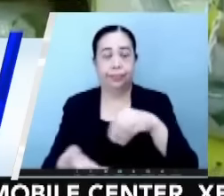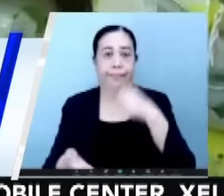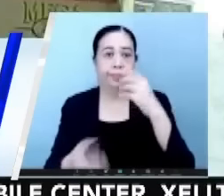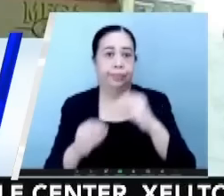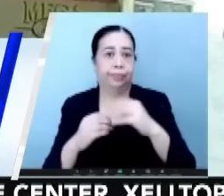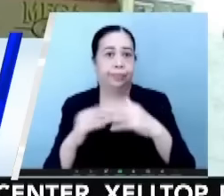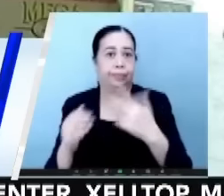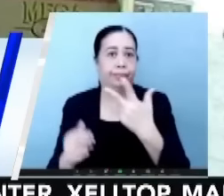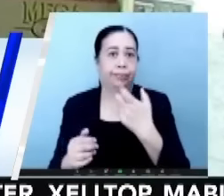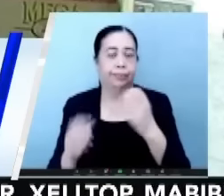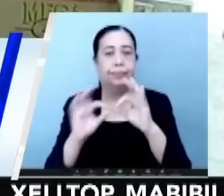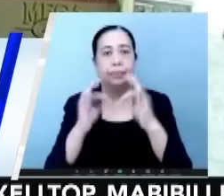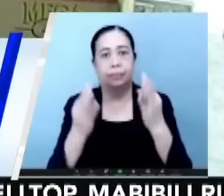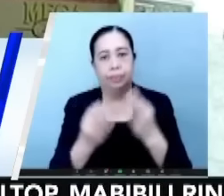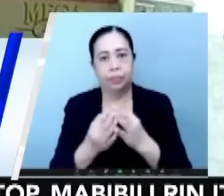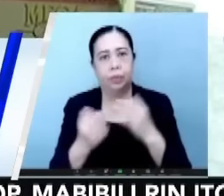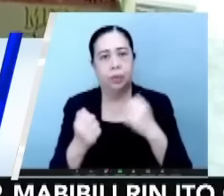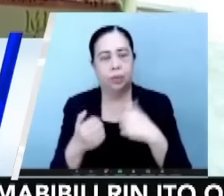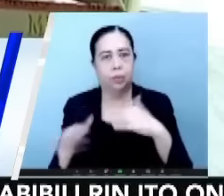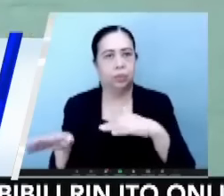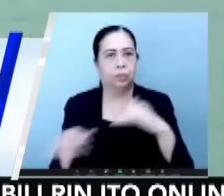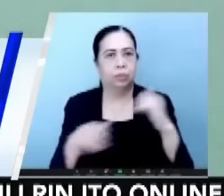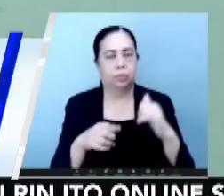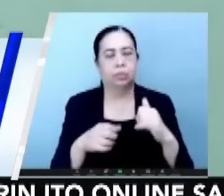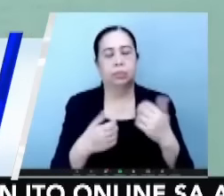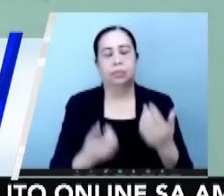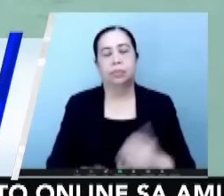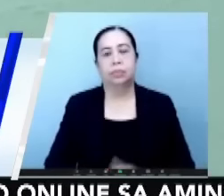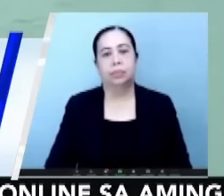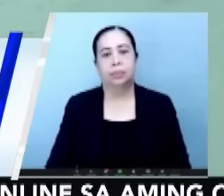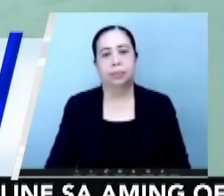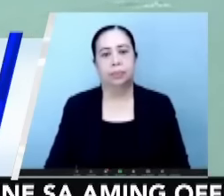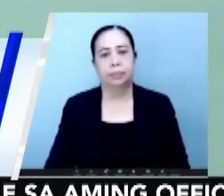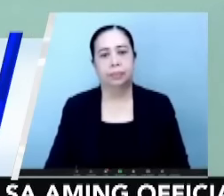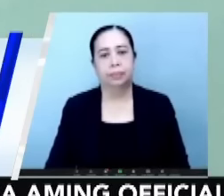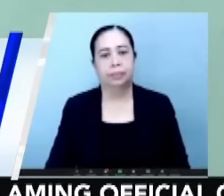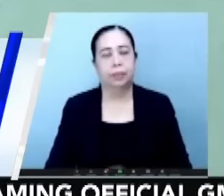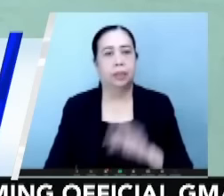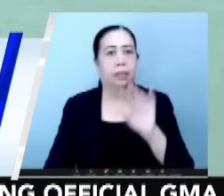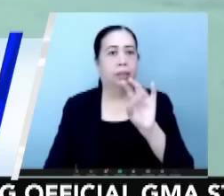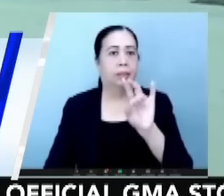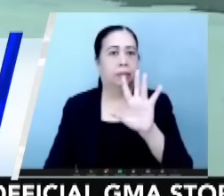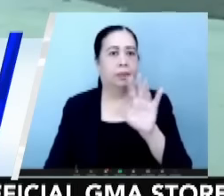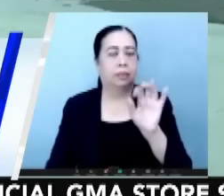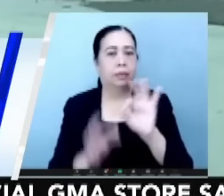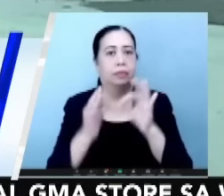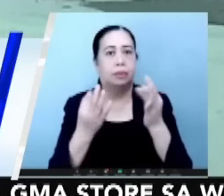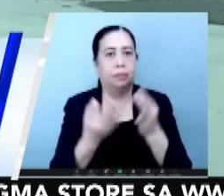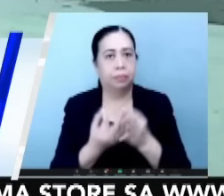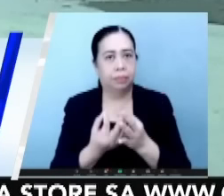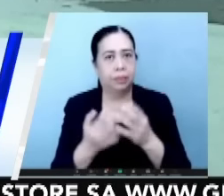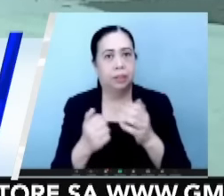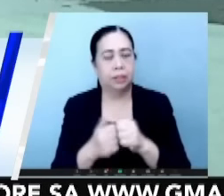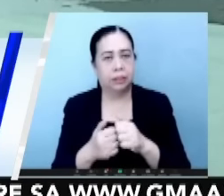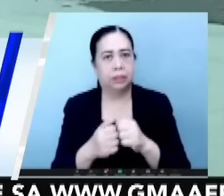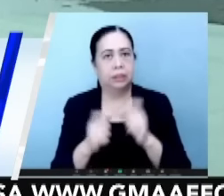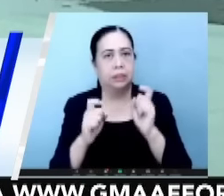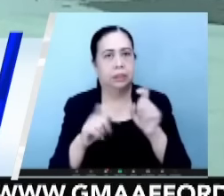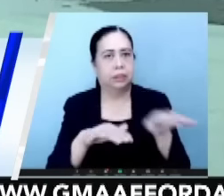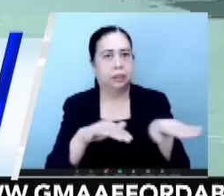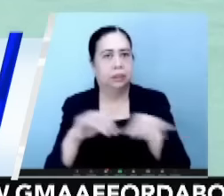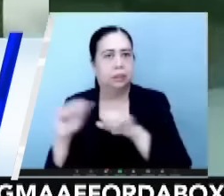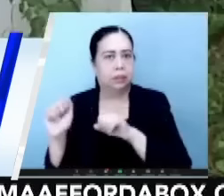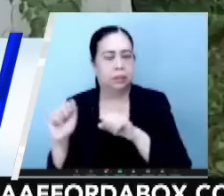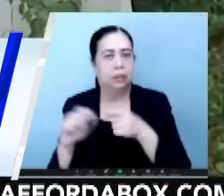pamilya na nag-preemptive evacuation. Nasa 75 pamilya naman ang nag-preemptive evacuation sa Infanta,